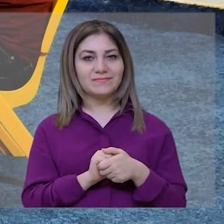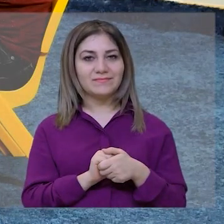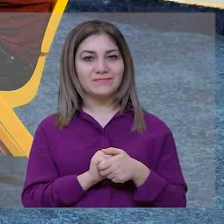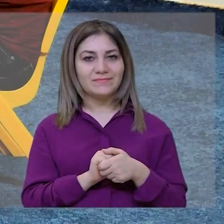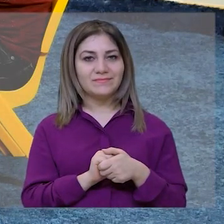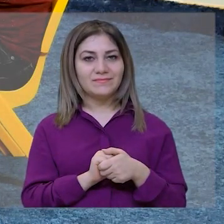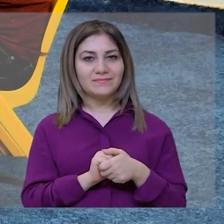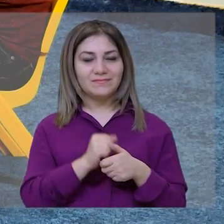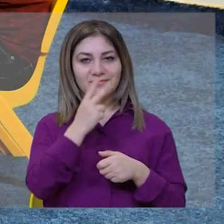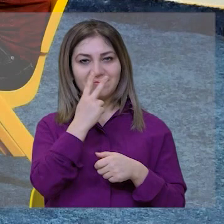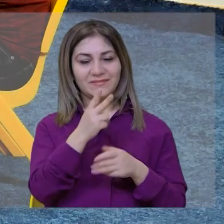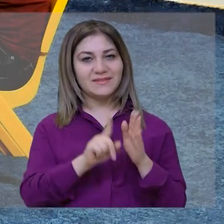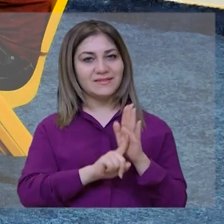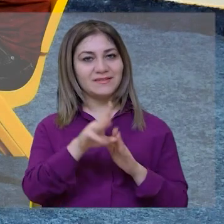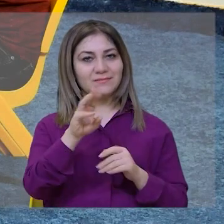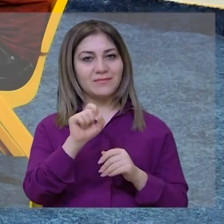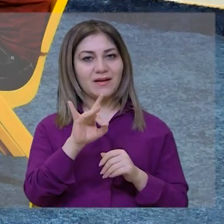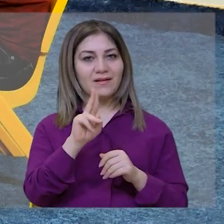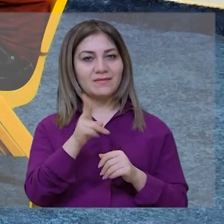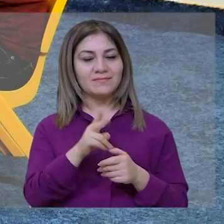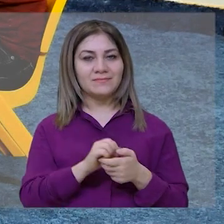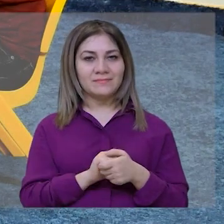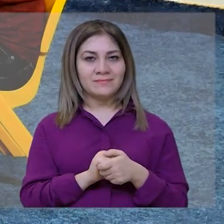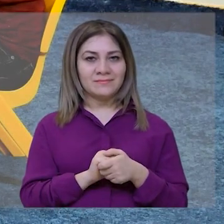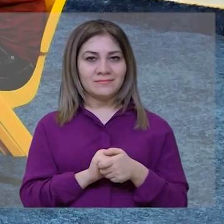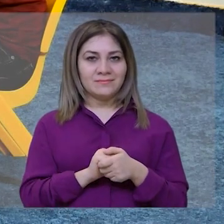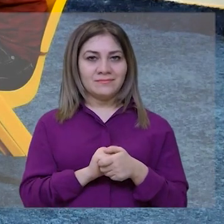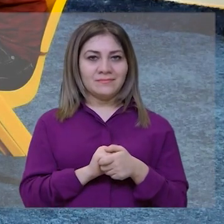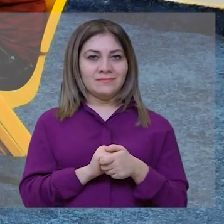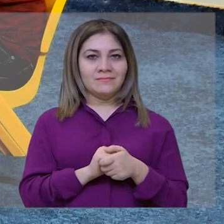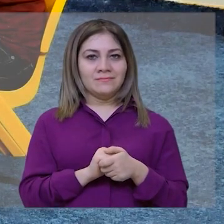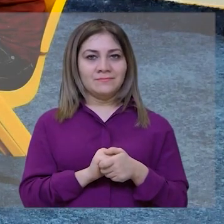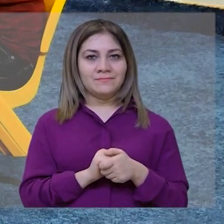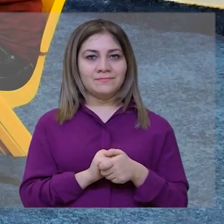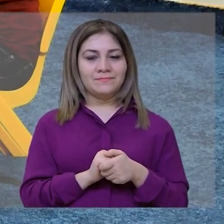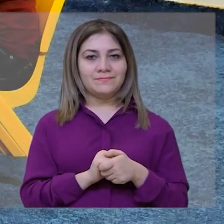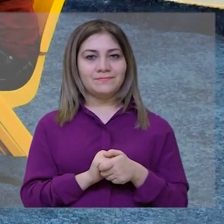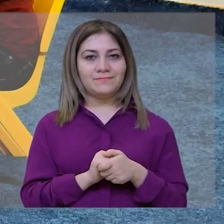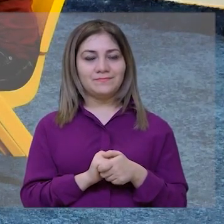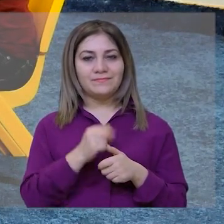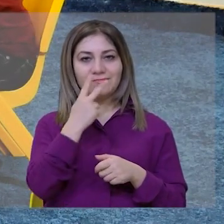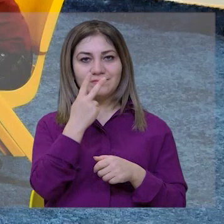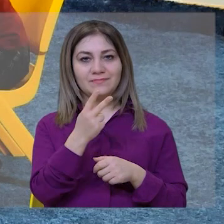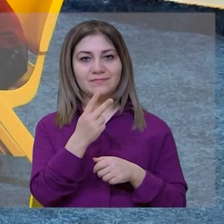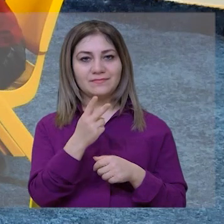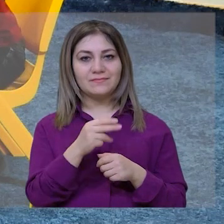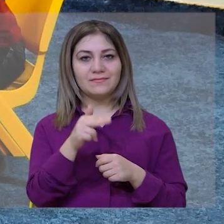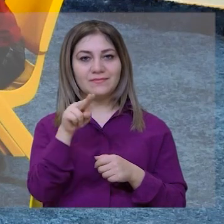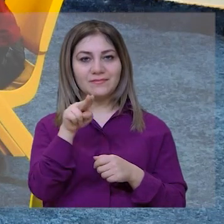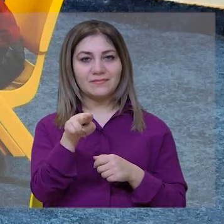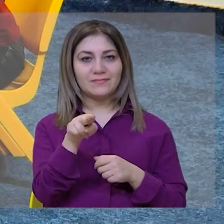հերթով ցույց ենք տալիս, Մարկ, սկսում ես դու, այսպես ենք խաղում։ Ուշադիր կանոնը, համայեք, նայում ես, ցույց ենք տալիս։ Բ